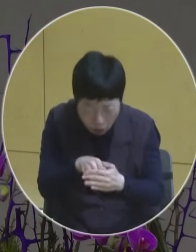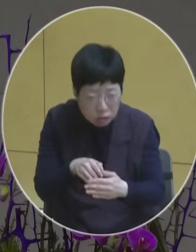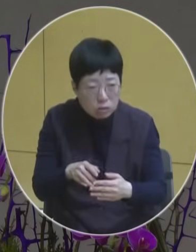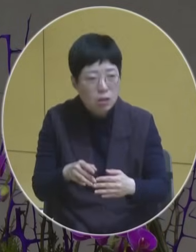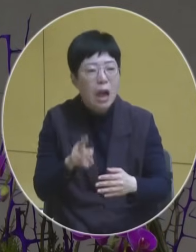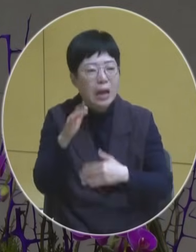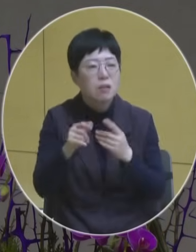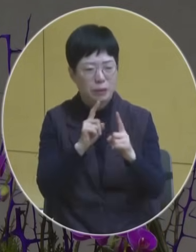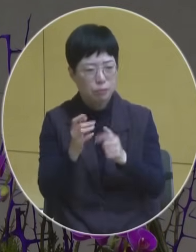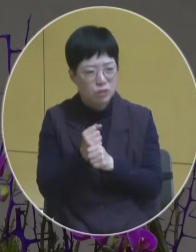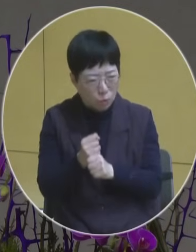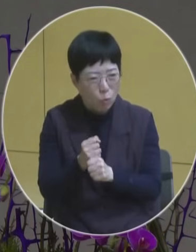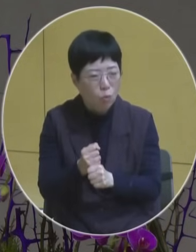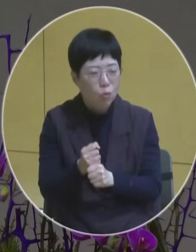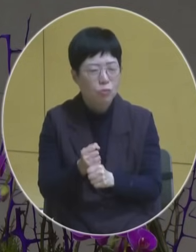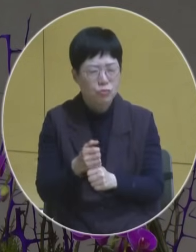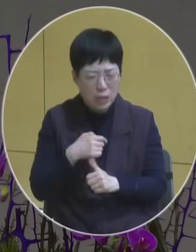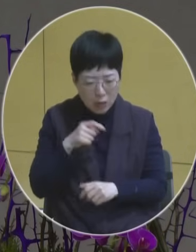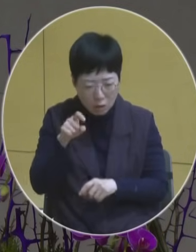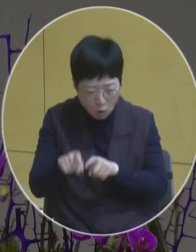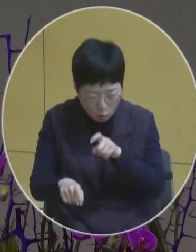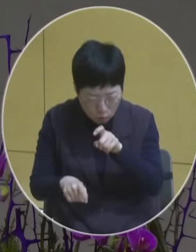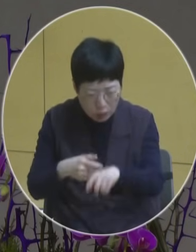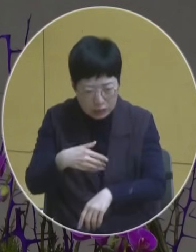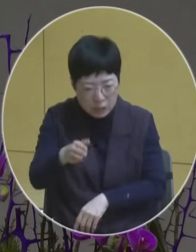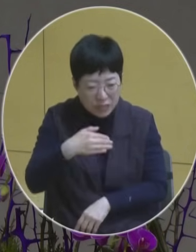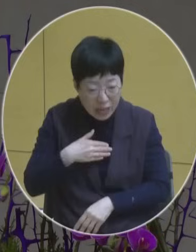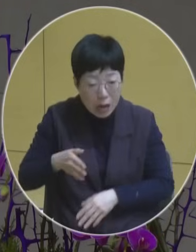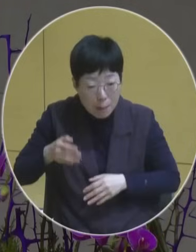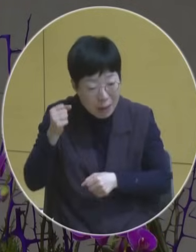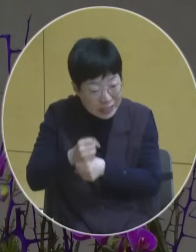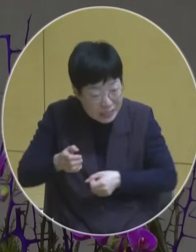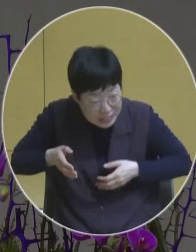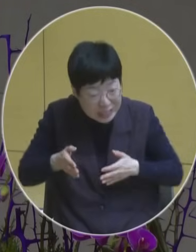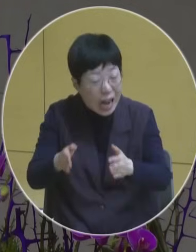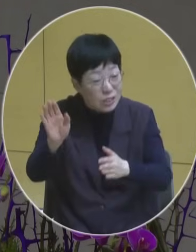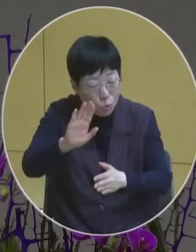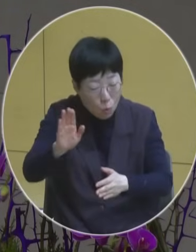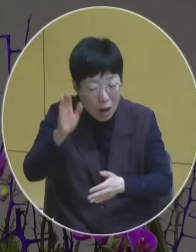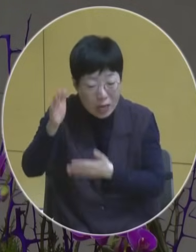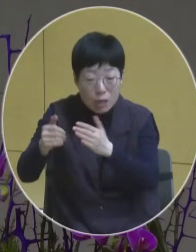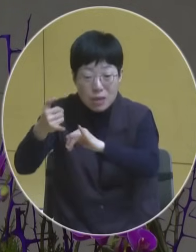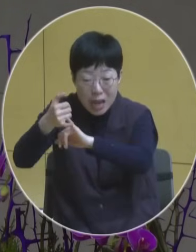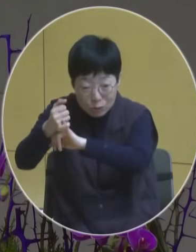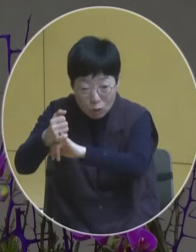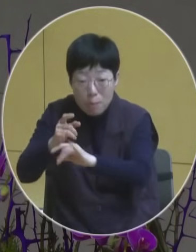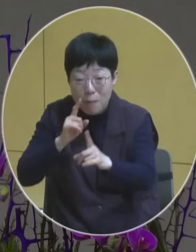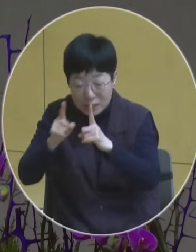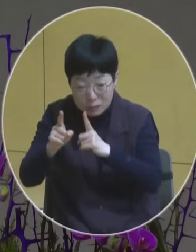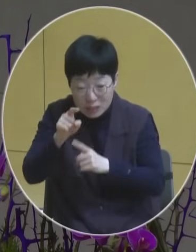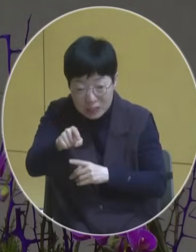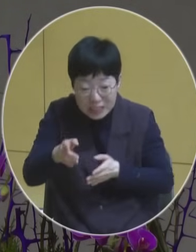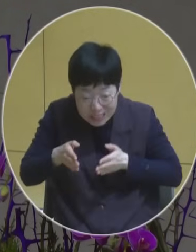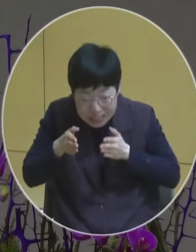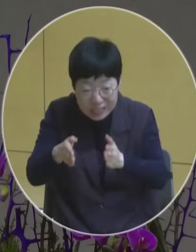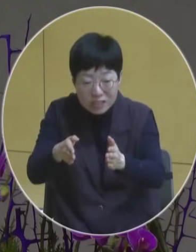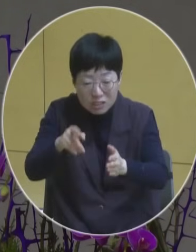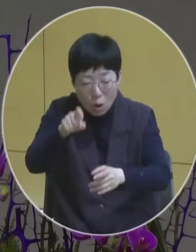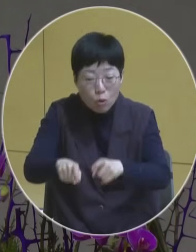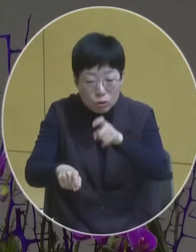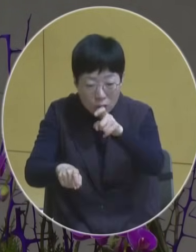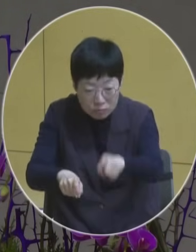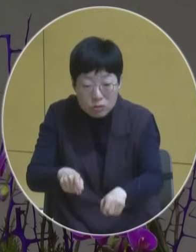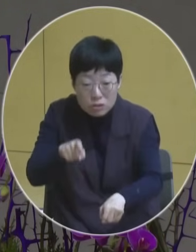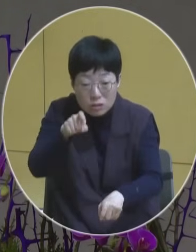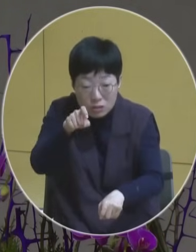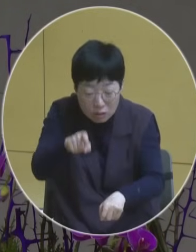말씀 붙들고 내가 걸어가며 내가 만드는 길이 아니라 하나님 말씀이, 하나님 약속이 열어가는 그 길을 걸어가면서